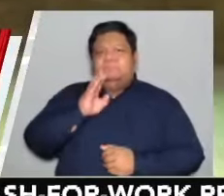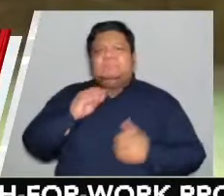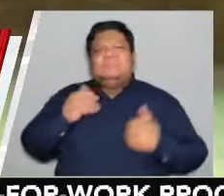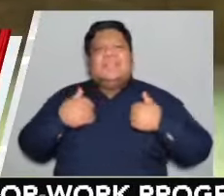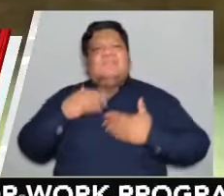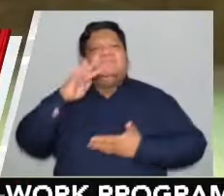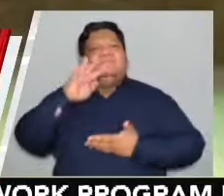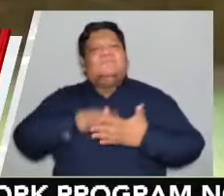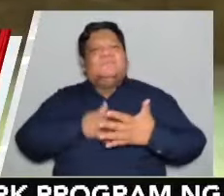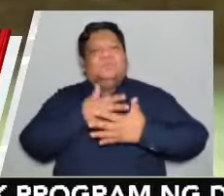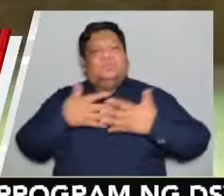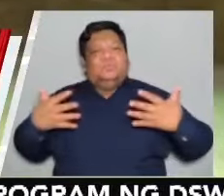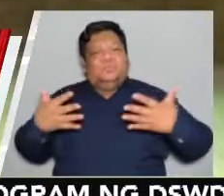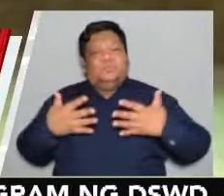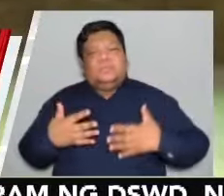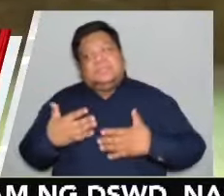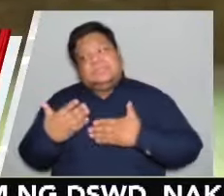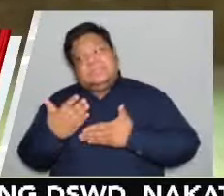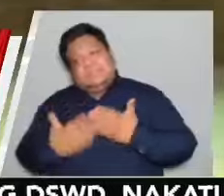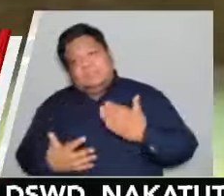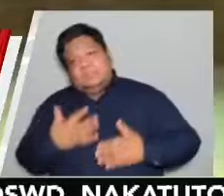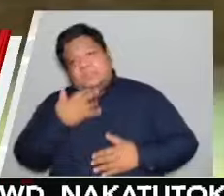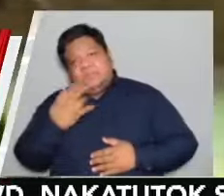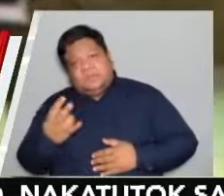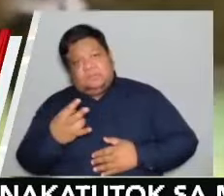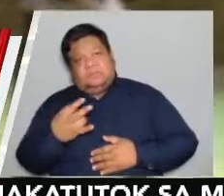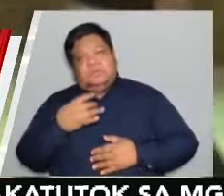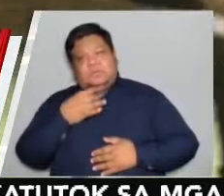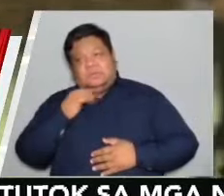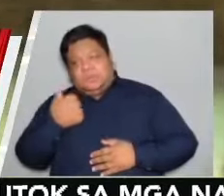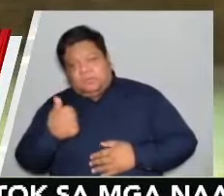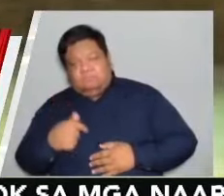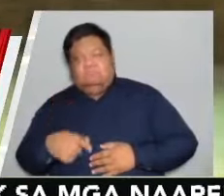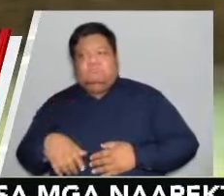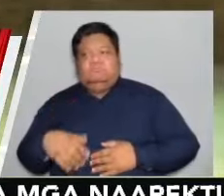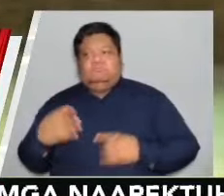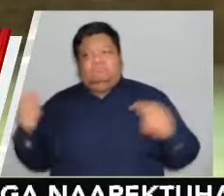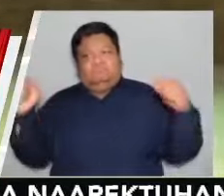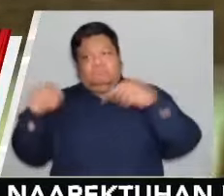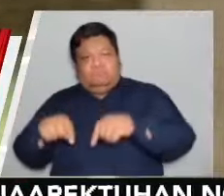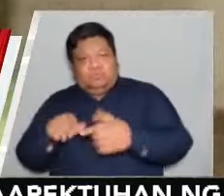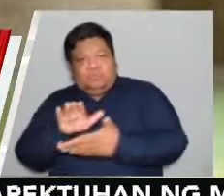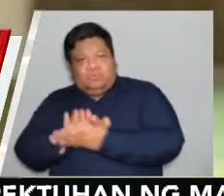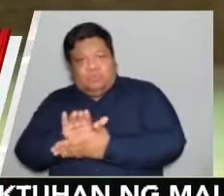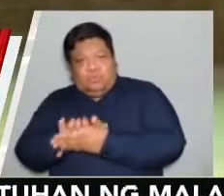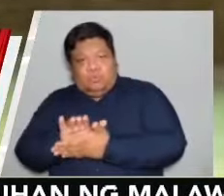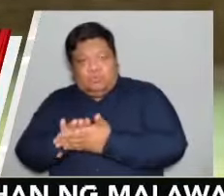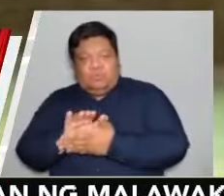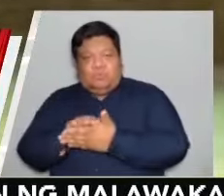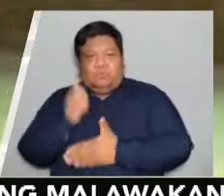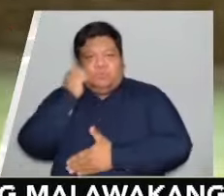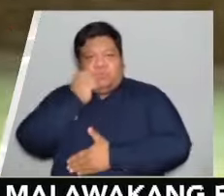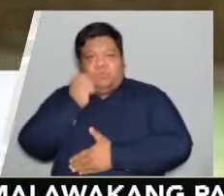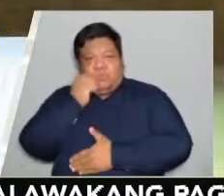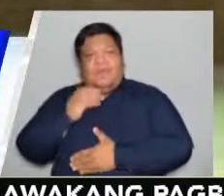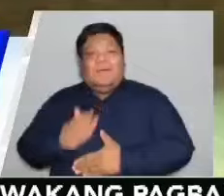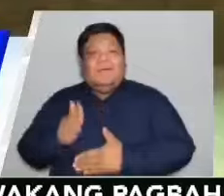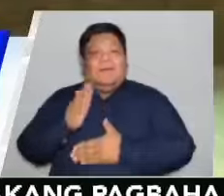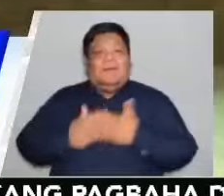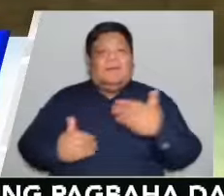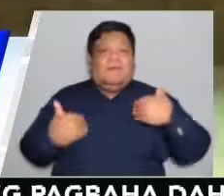naka-ons site tapos ah daily yun may naka-ons site tapos meron ding group na